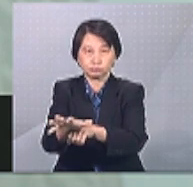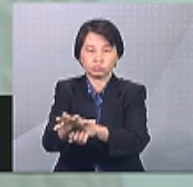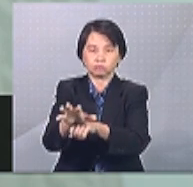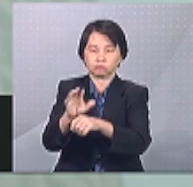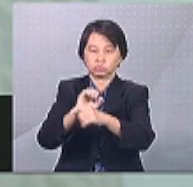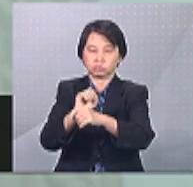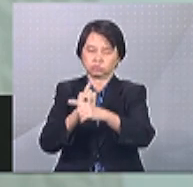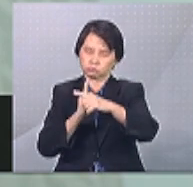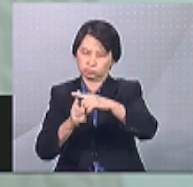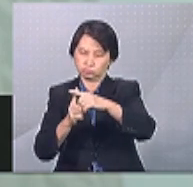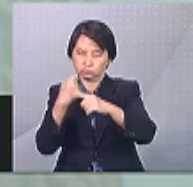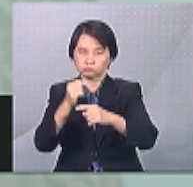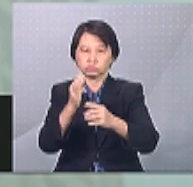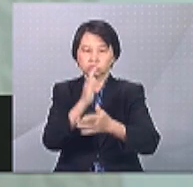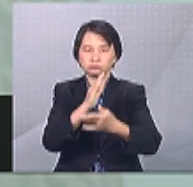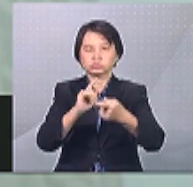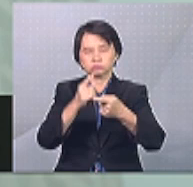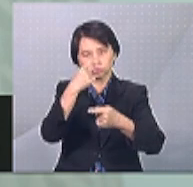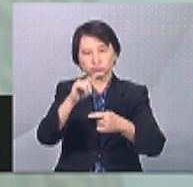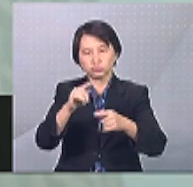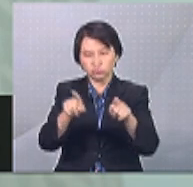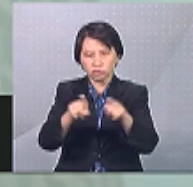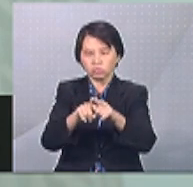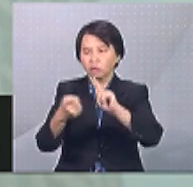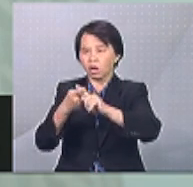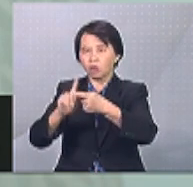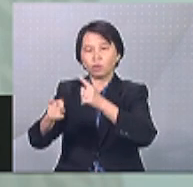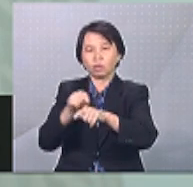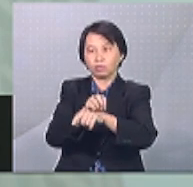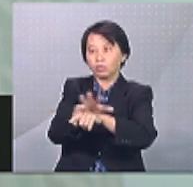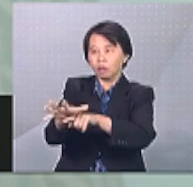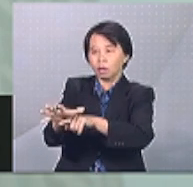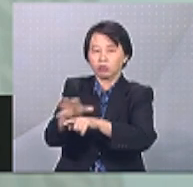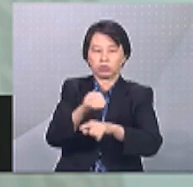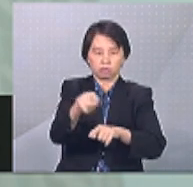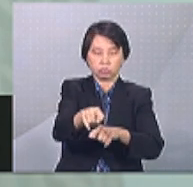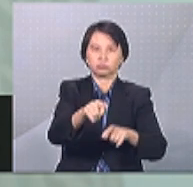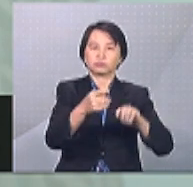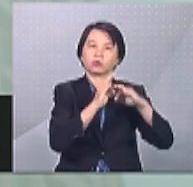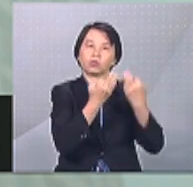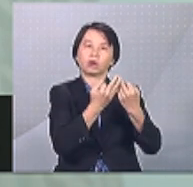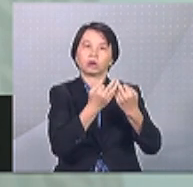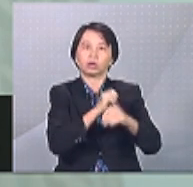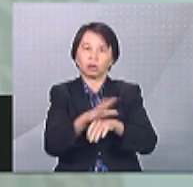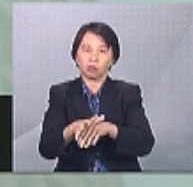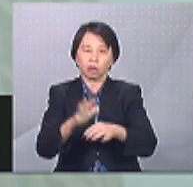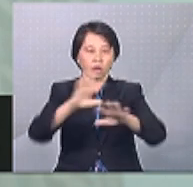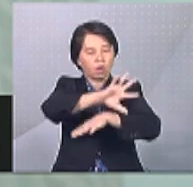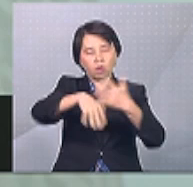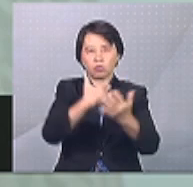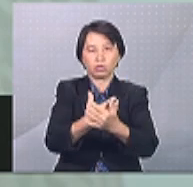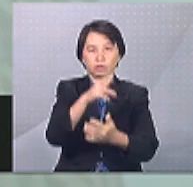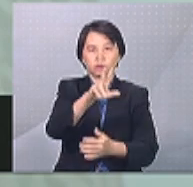positif bagi beberapa rakan setugas serta ahli keluarga mereka. Kesemua 31 kes masih